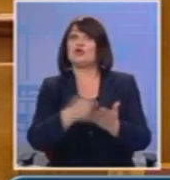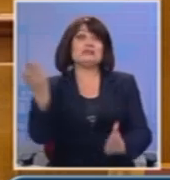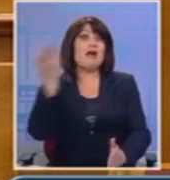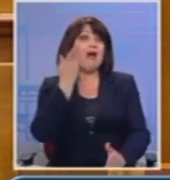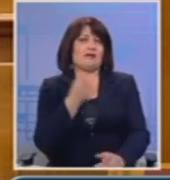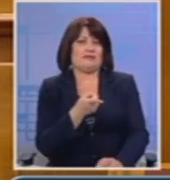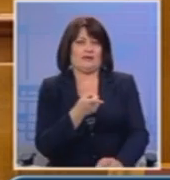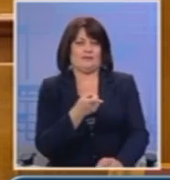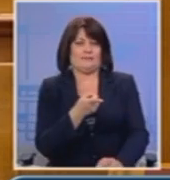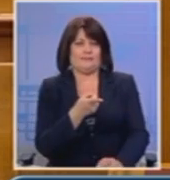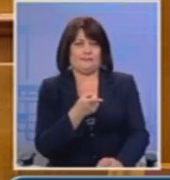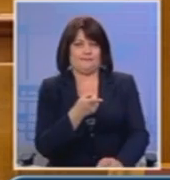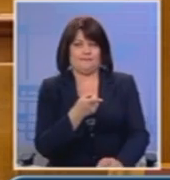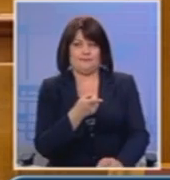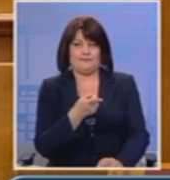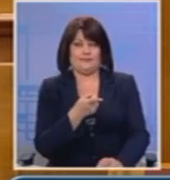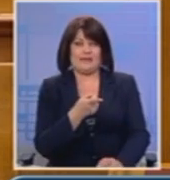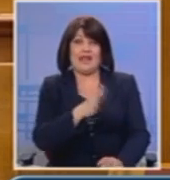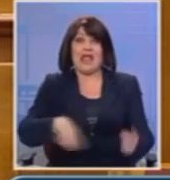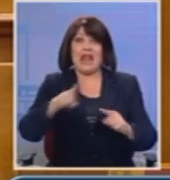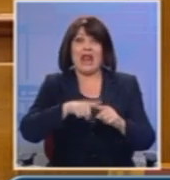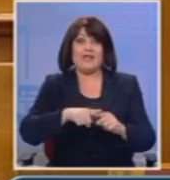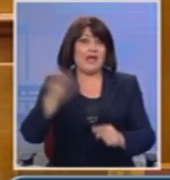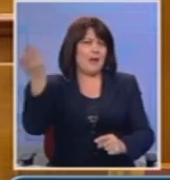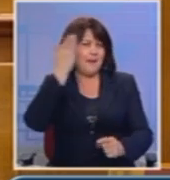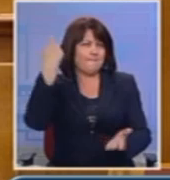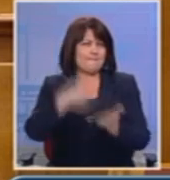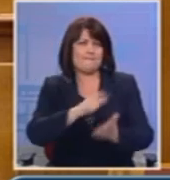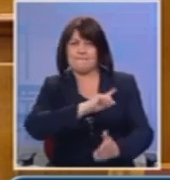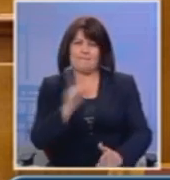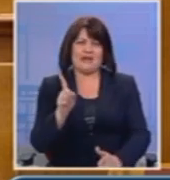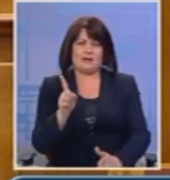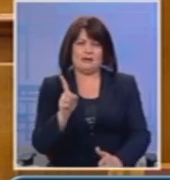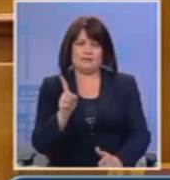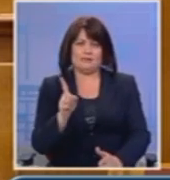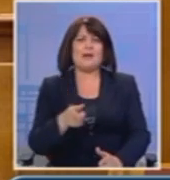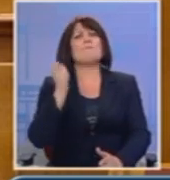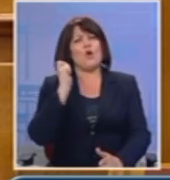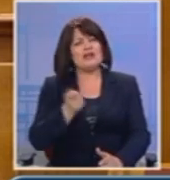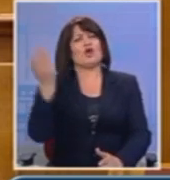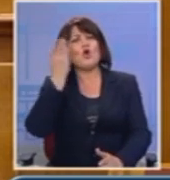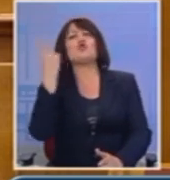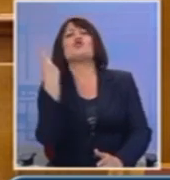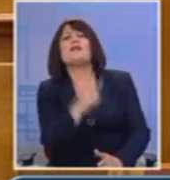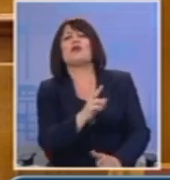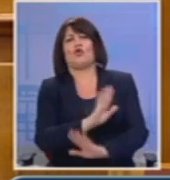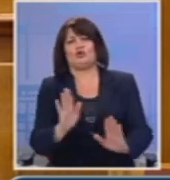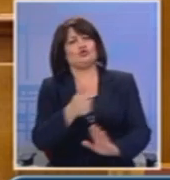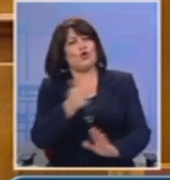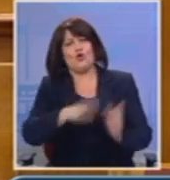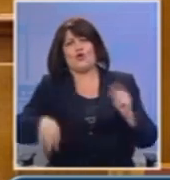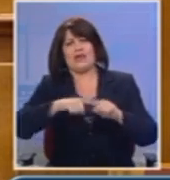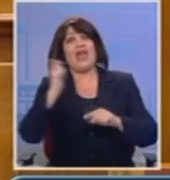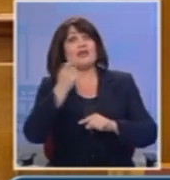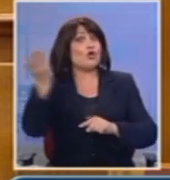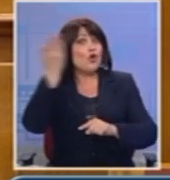ακριβά για να μην πληρώσει όμως η χώρα και το κόστος να είναι μόνον πολιτικό κόστος δικό σας και όχι εθνικό